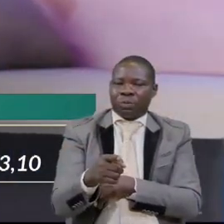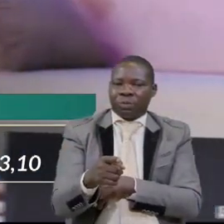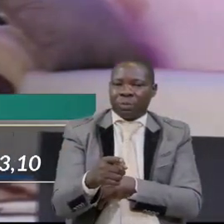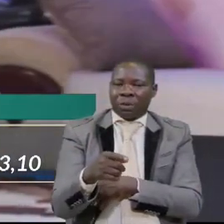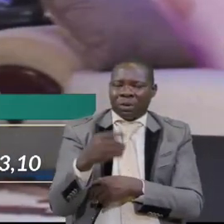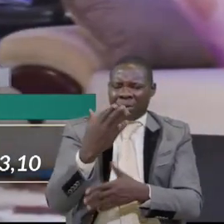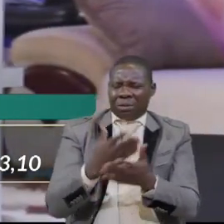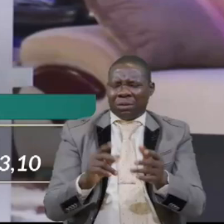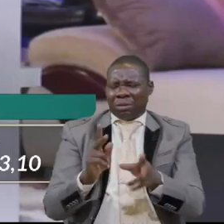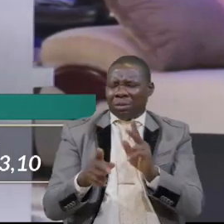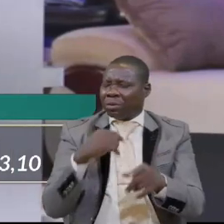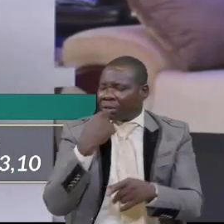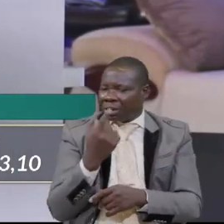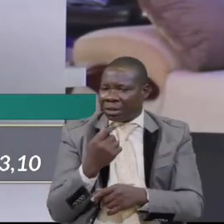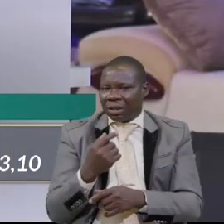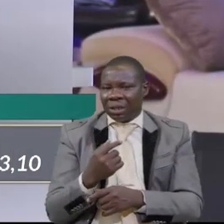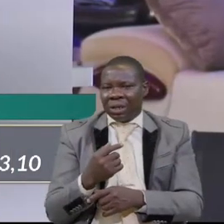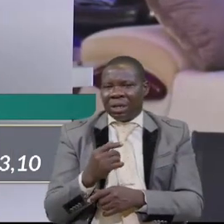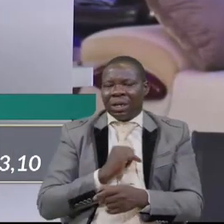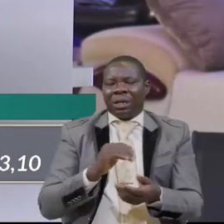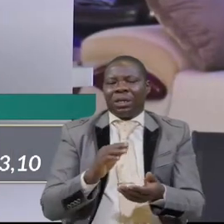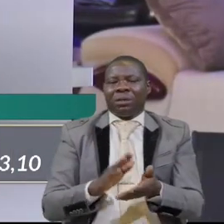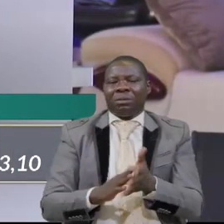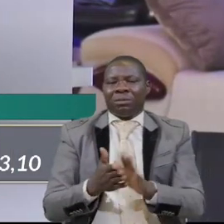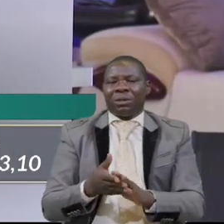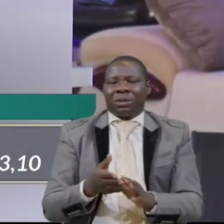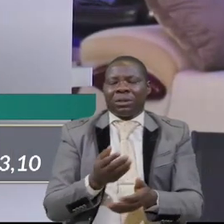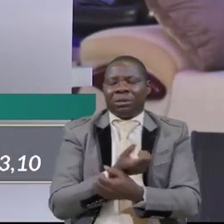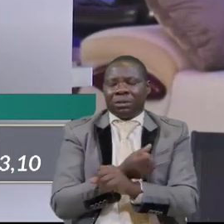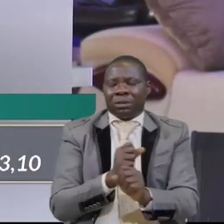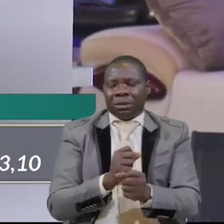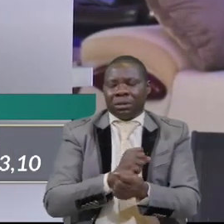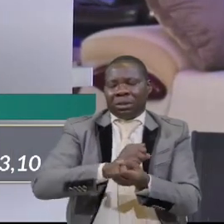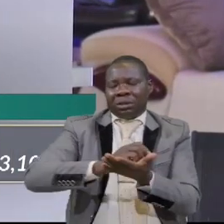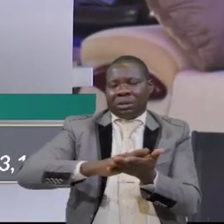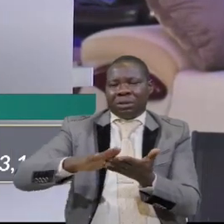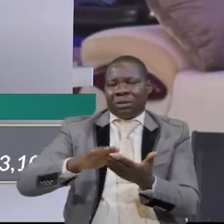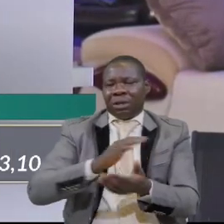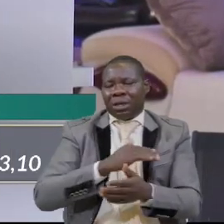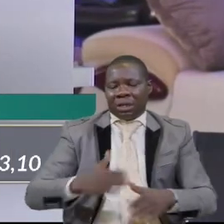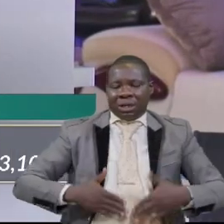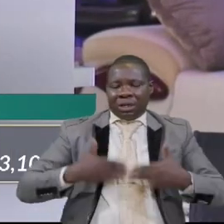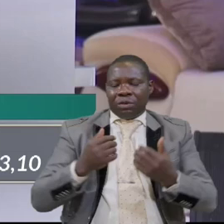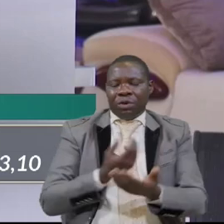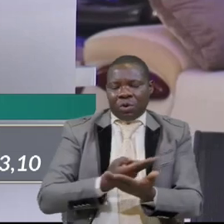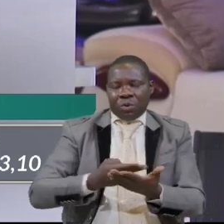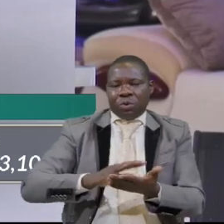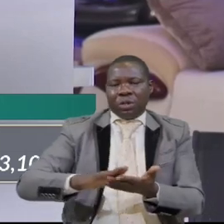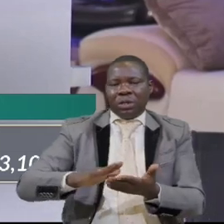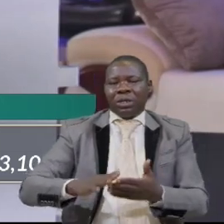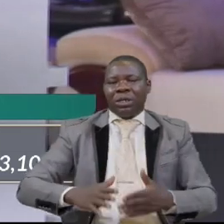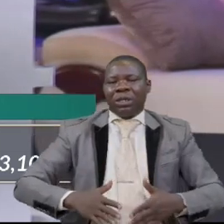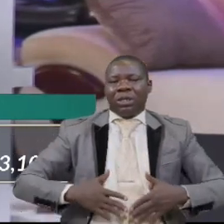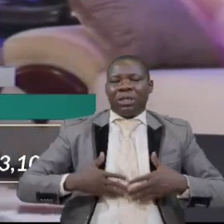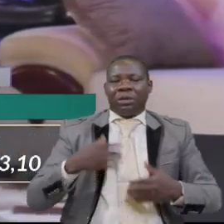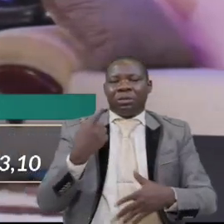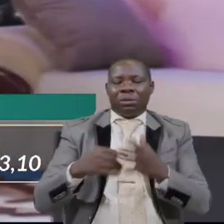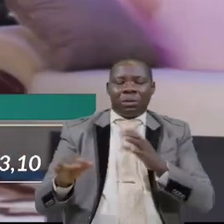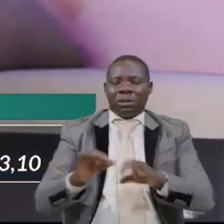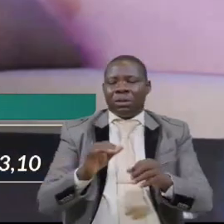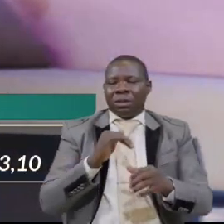personnes disant j'étais sauvé sanctifié et j'ai m une vie sainte et qu'est-ce que ça m'a rapporté la